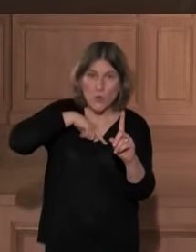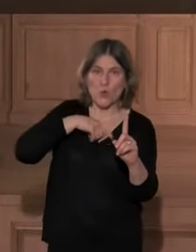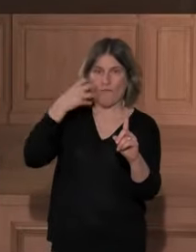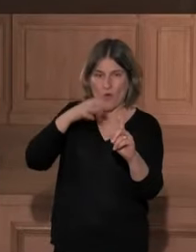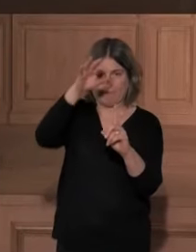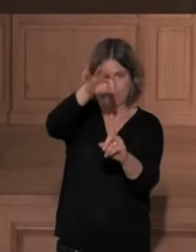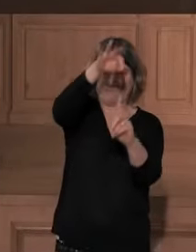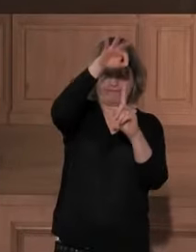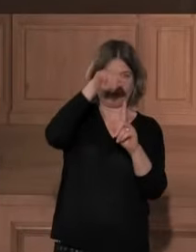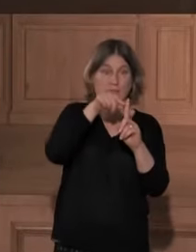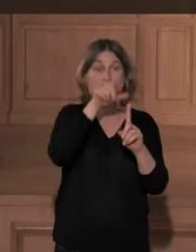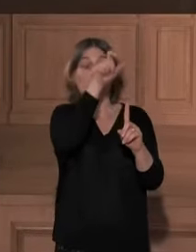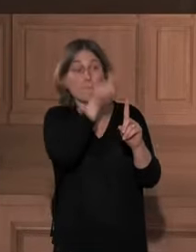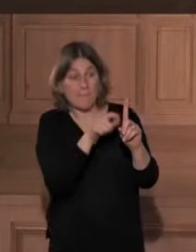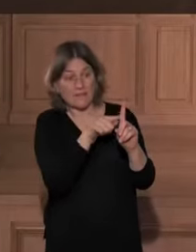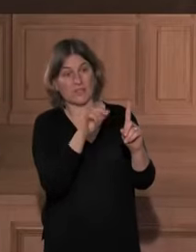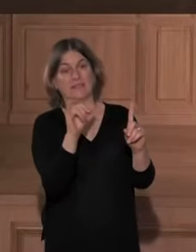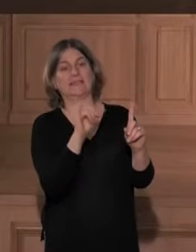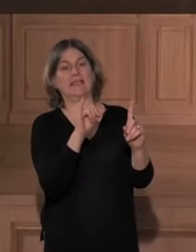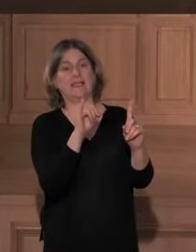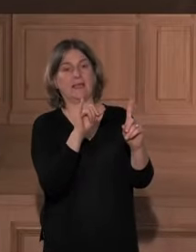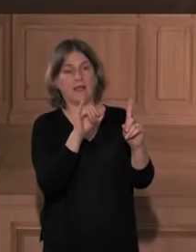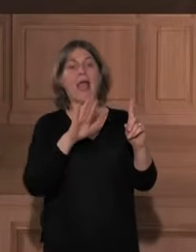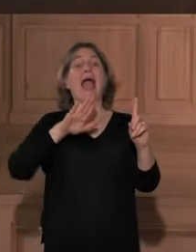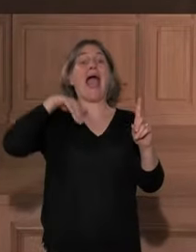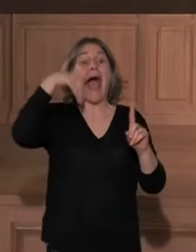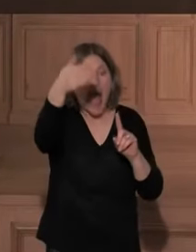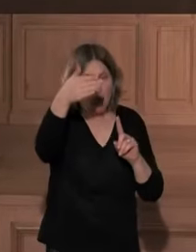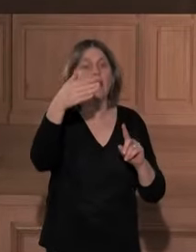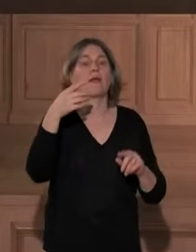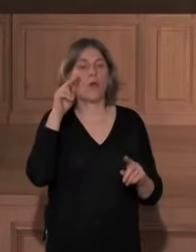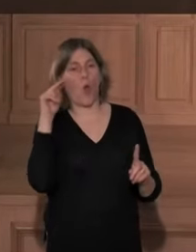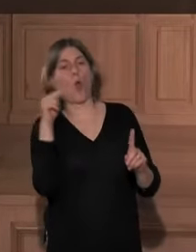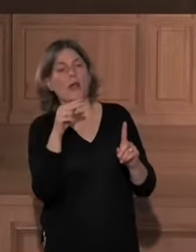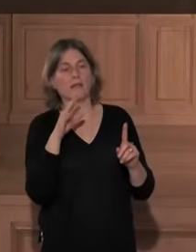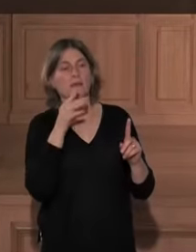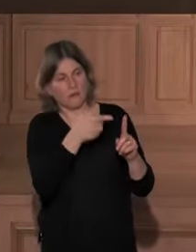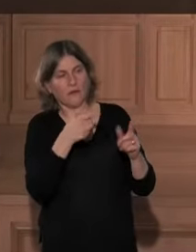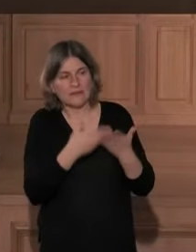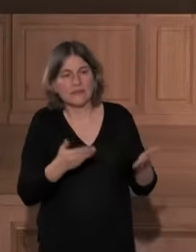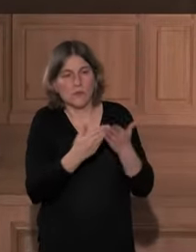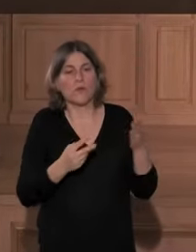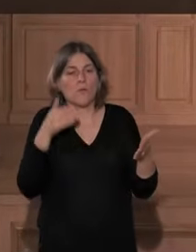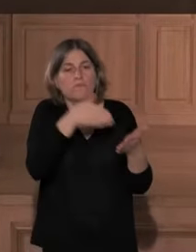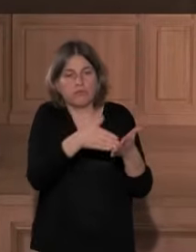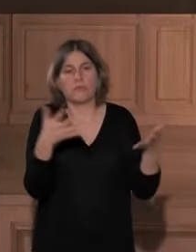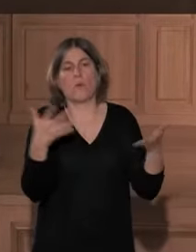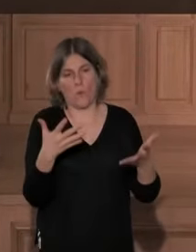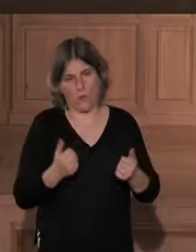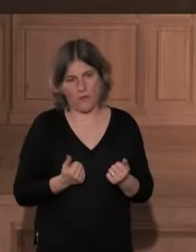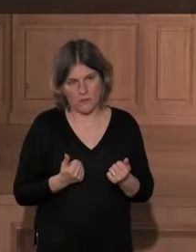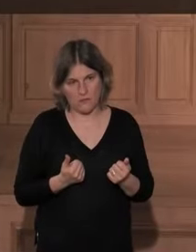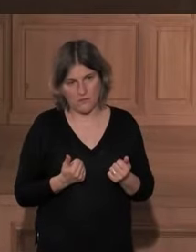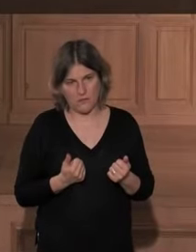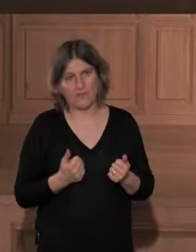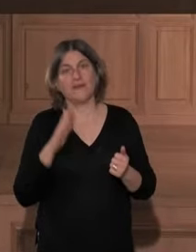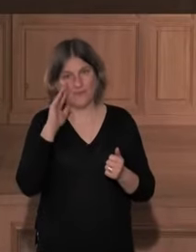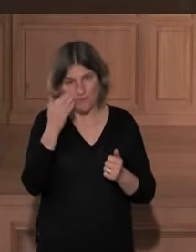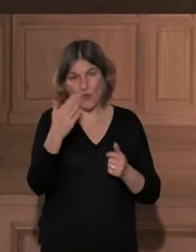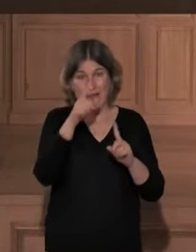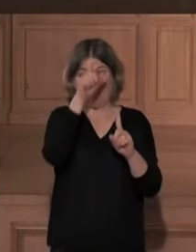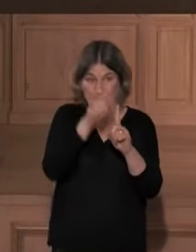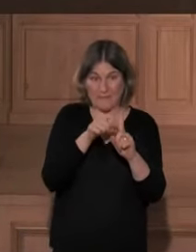parler de l'handicap. Et quand vous voulez résoudre un problème, il faut regarder ce que vous avez comme matériel. Et le matériel que nous, on a, c'est la personne elle-même. Voilà. C'est pour ça que la